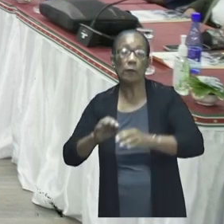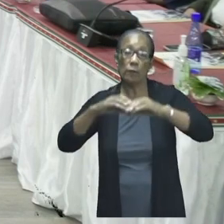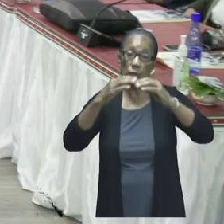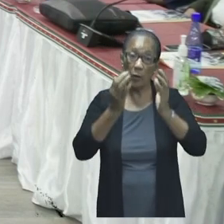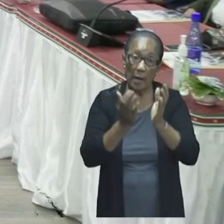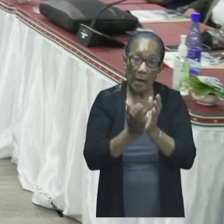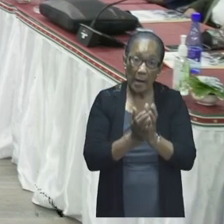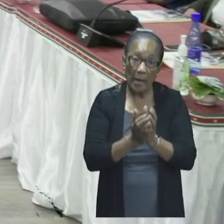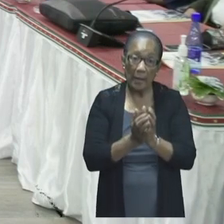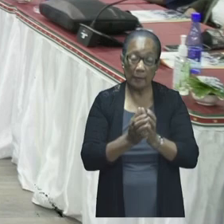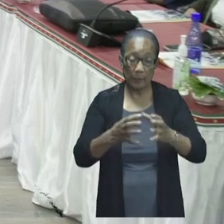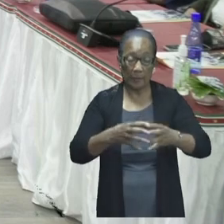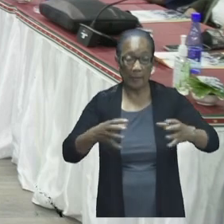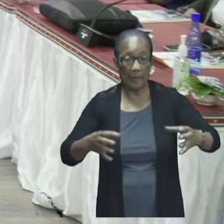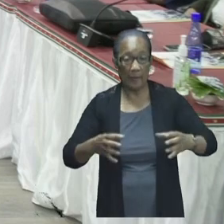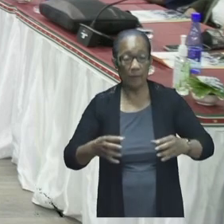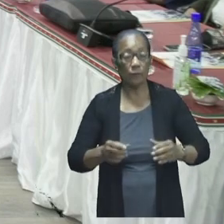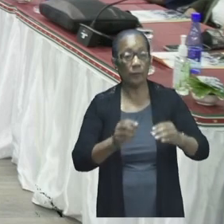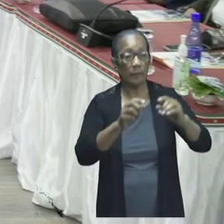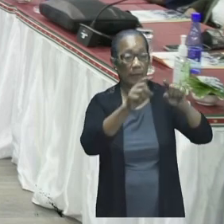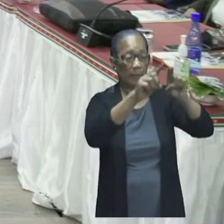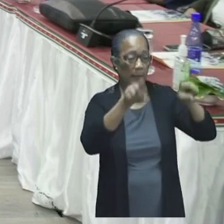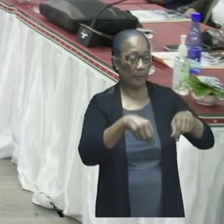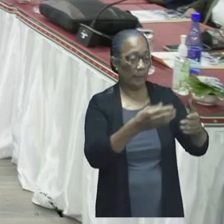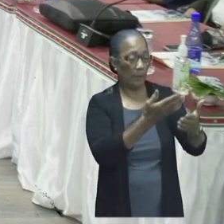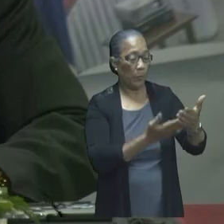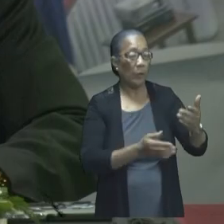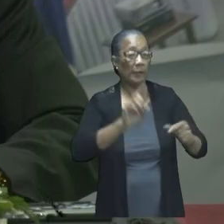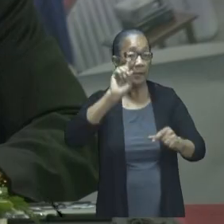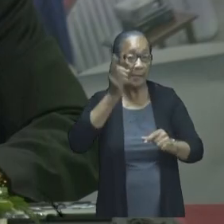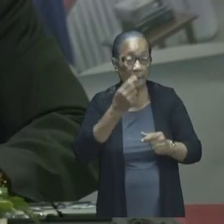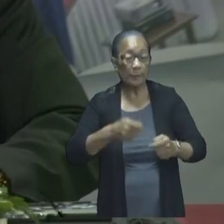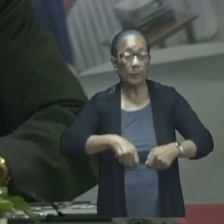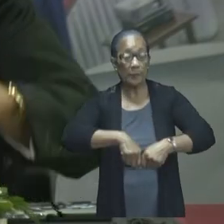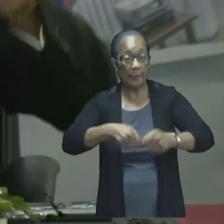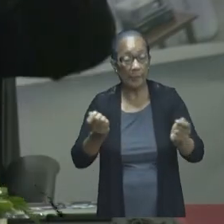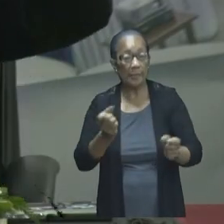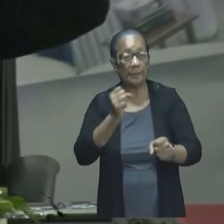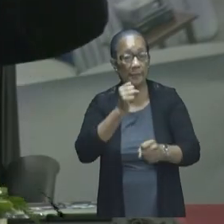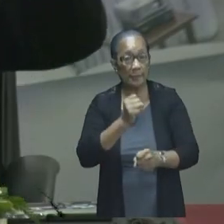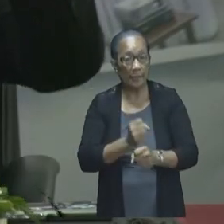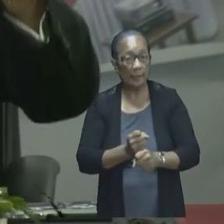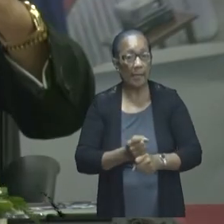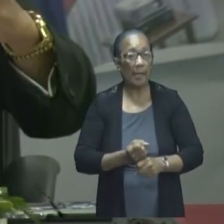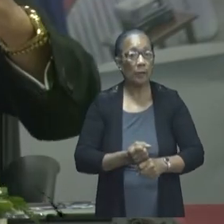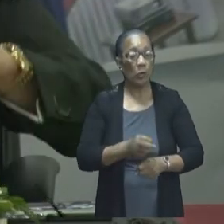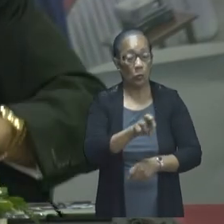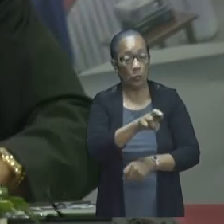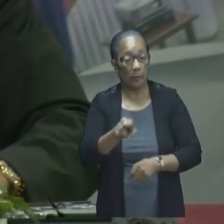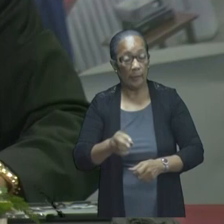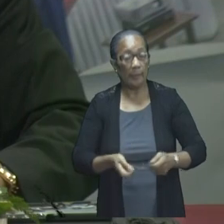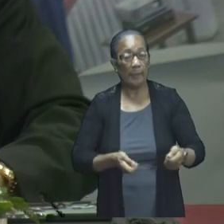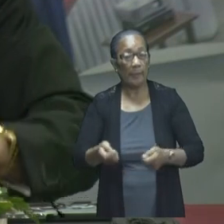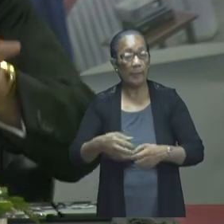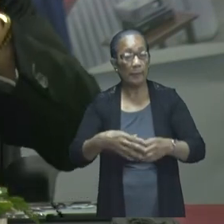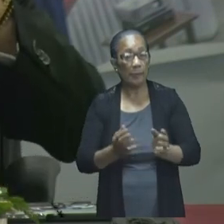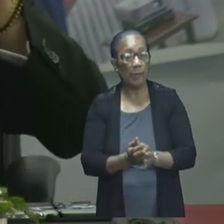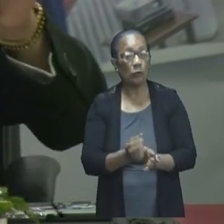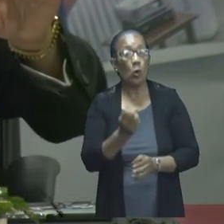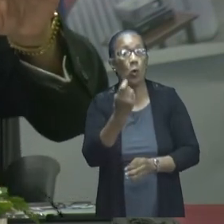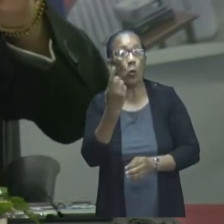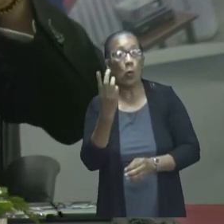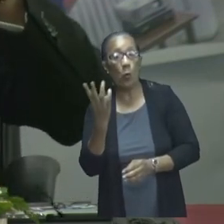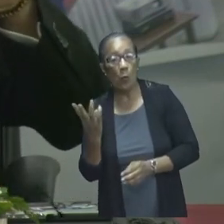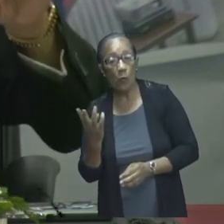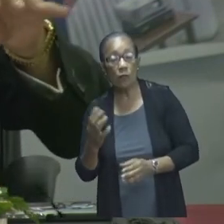bedrijf wat de rapport is er de eerste presentatie is een gedaan binnen de regering ze raar waarbij aangegeven is hoeveel van de parijse talen bedrijven daar moeten